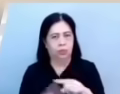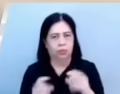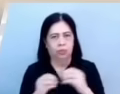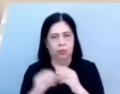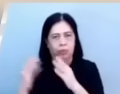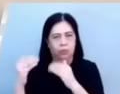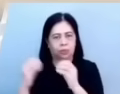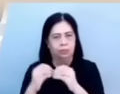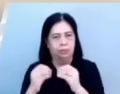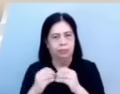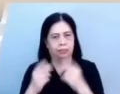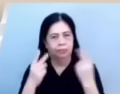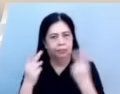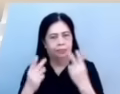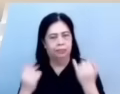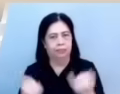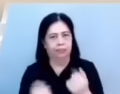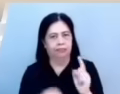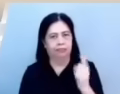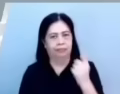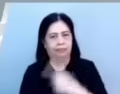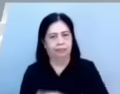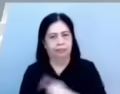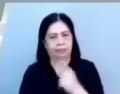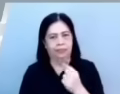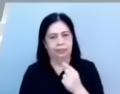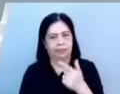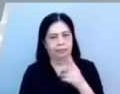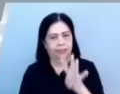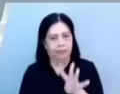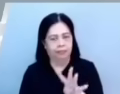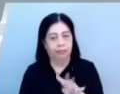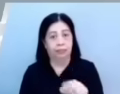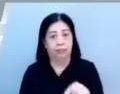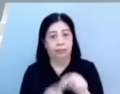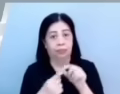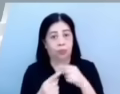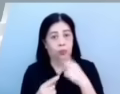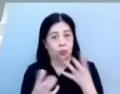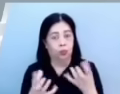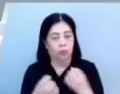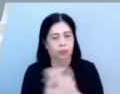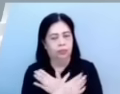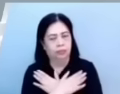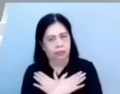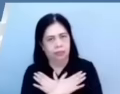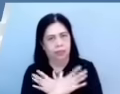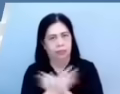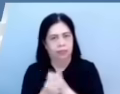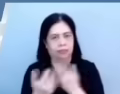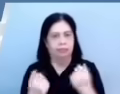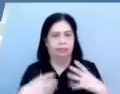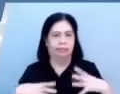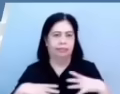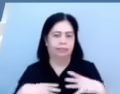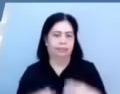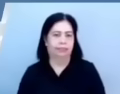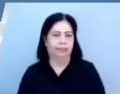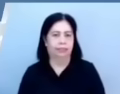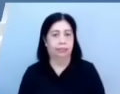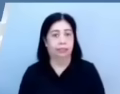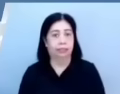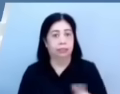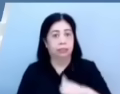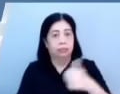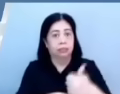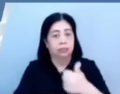ang bibisita ngayong unang araw ng 2024. Lalo na ng mga gusto magpahinga at magbakasyon. May mga